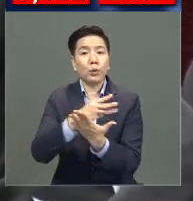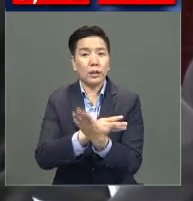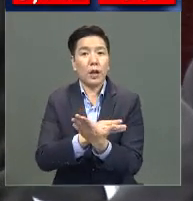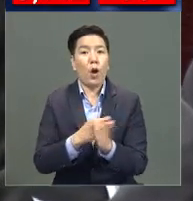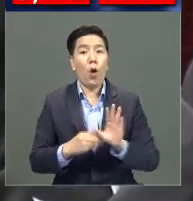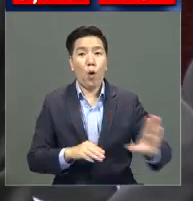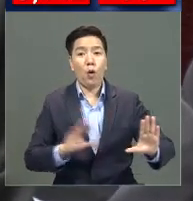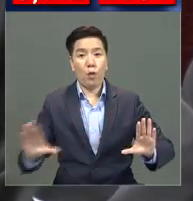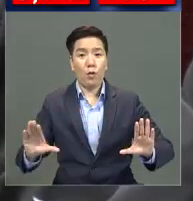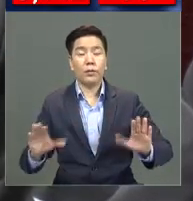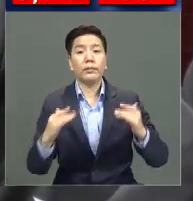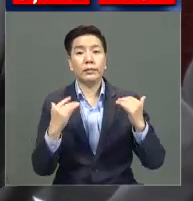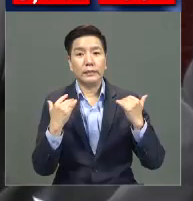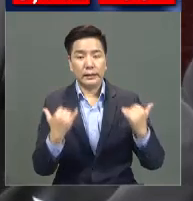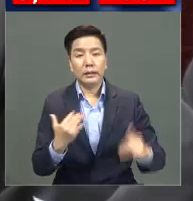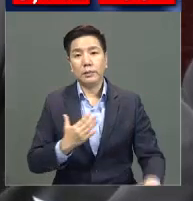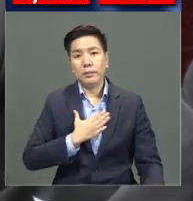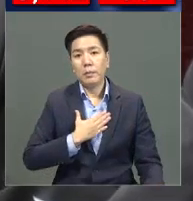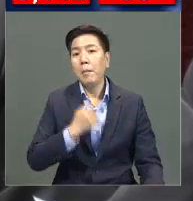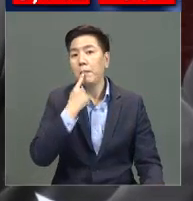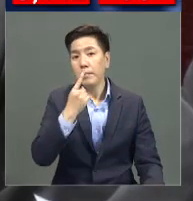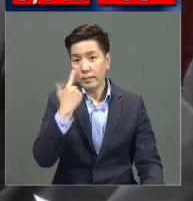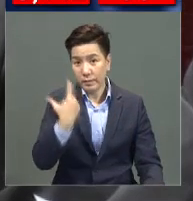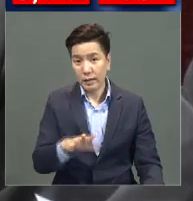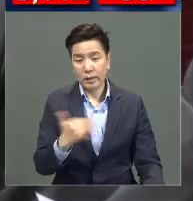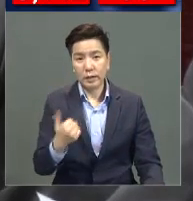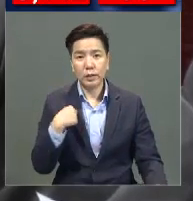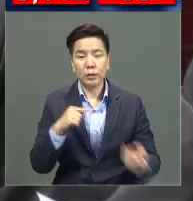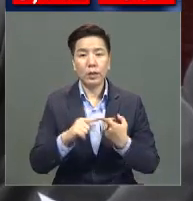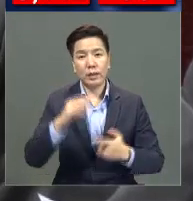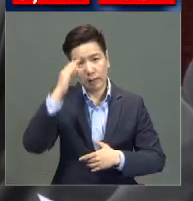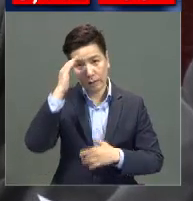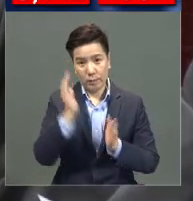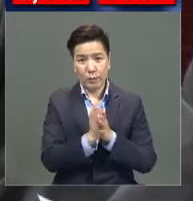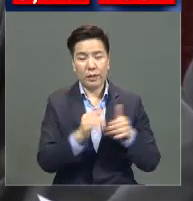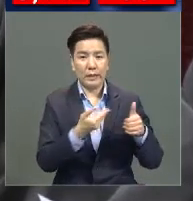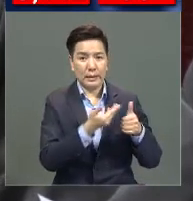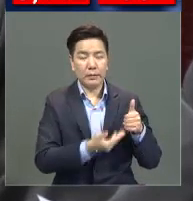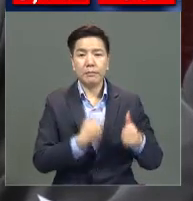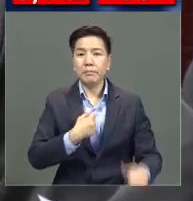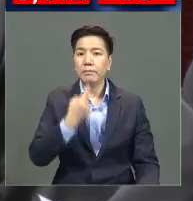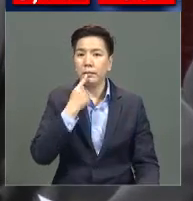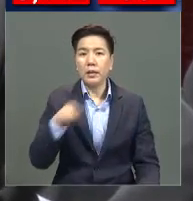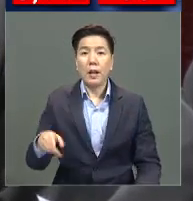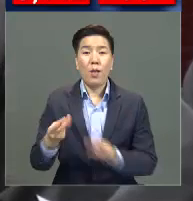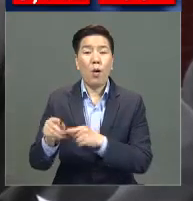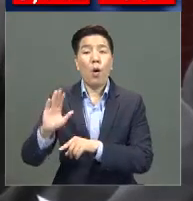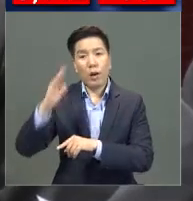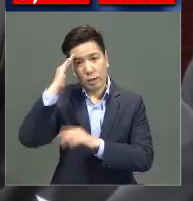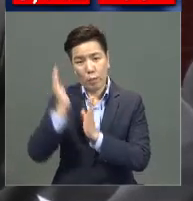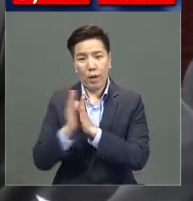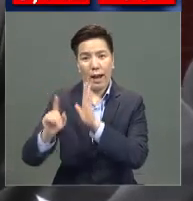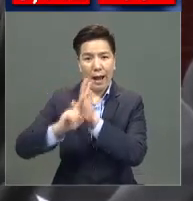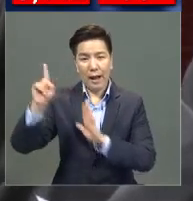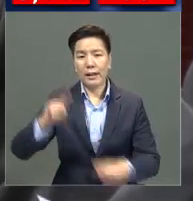ซึ่งกันและกันซึ่งผมได้เรียนพี่น้องสื่อมวลชนตอนแรกบอกว่าพันธุ์โทธนสิทธิ์เนี่ย ได้บอกว่าความเร็วที่ตัวเองทำครั้งแร